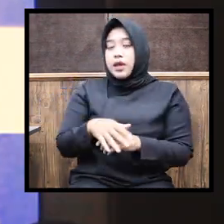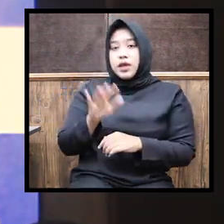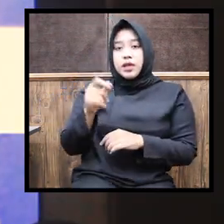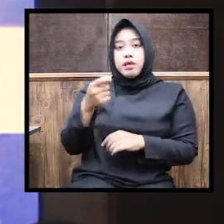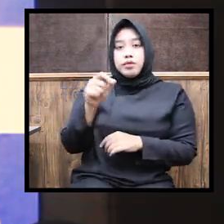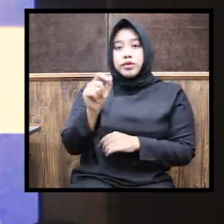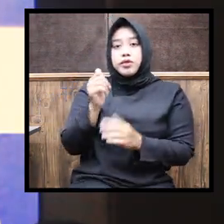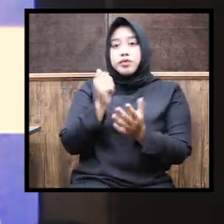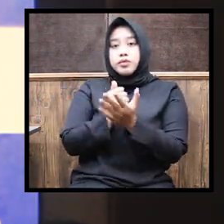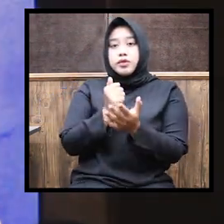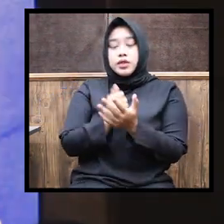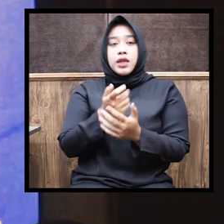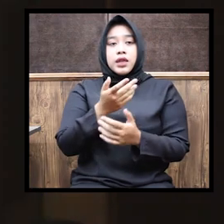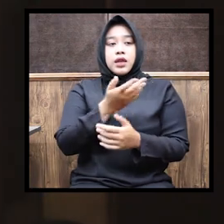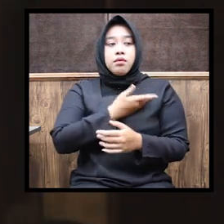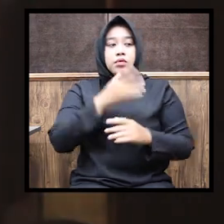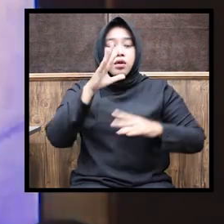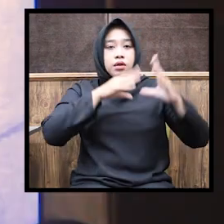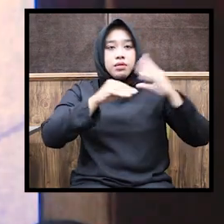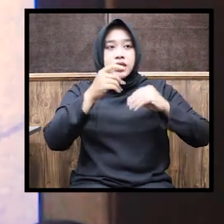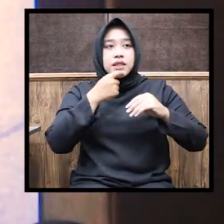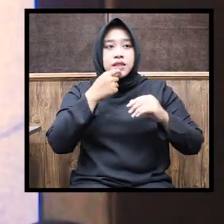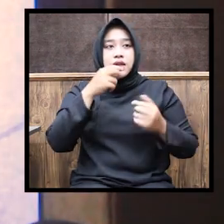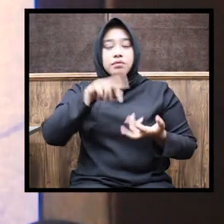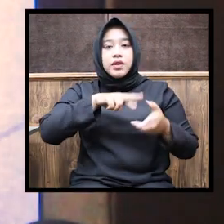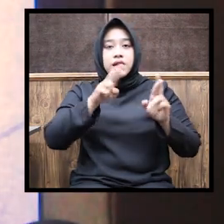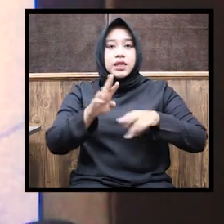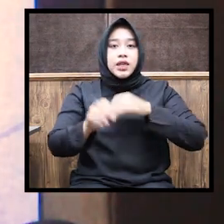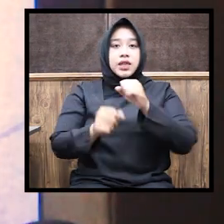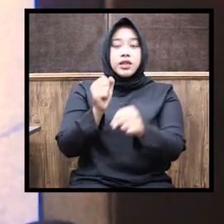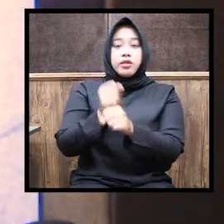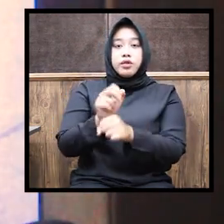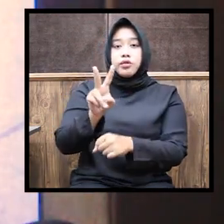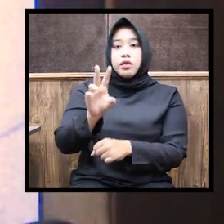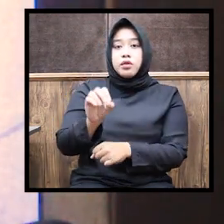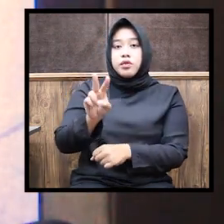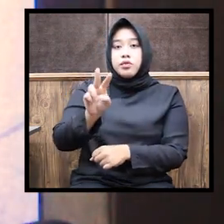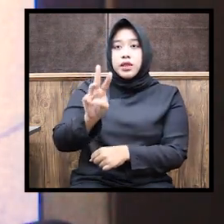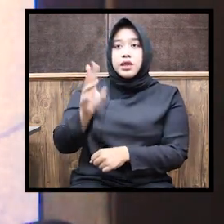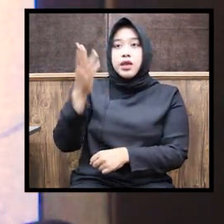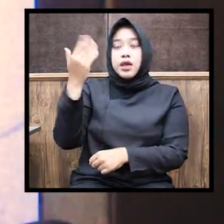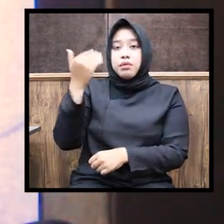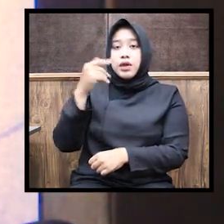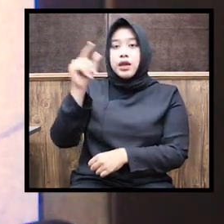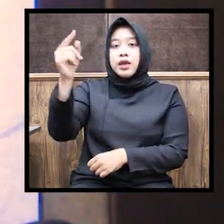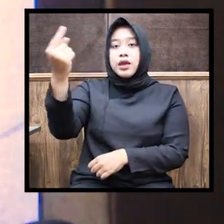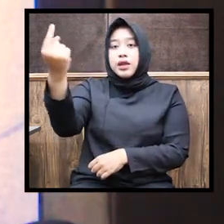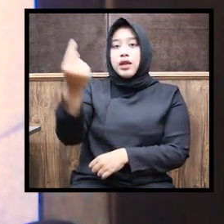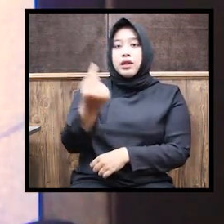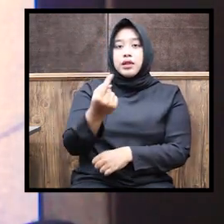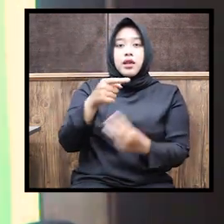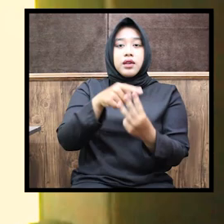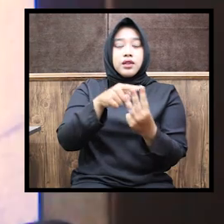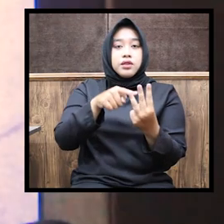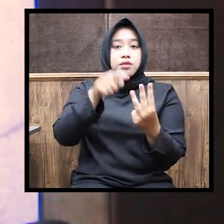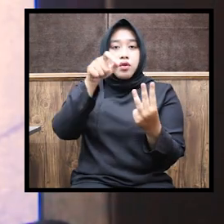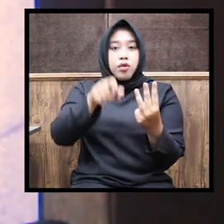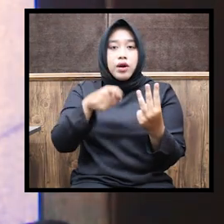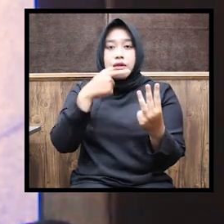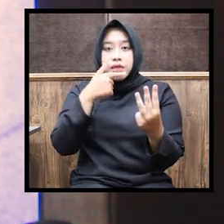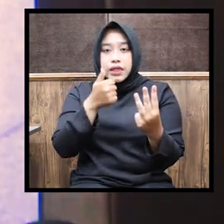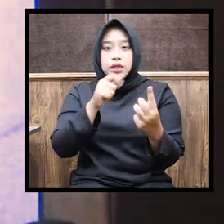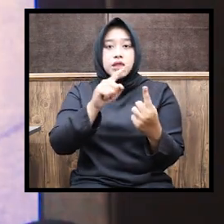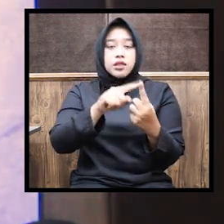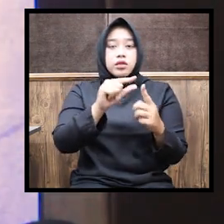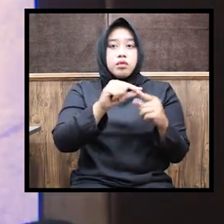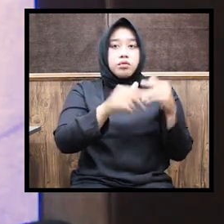ini kita bahas perencanaan kita bahas di tahun 2023 kemarin kita mendatangkan tiga elemen penting di kita perusahaan